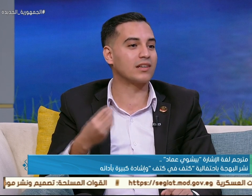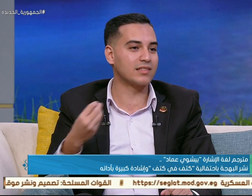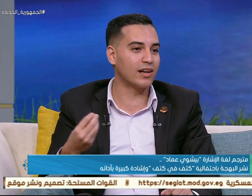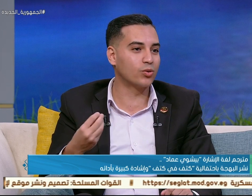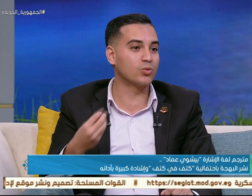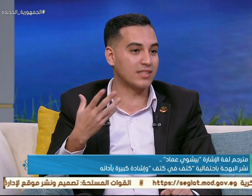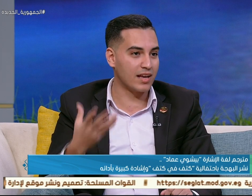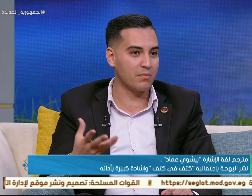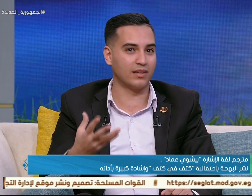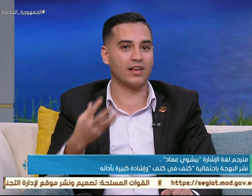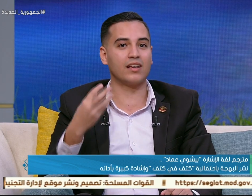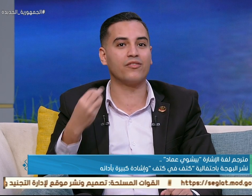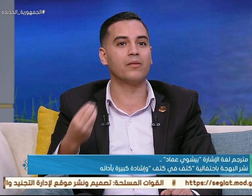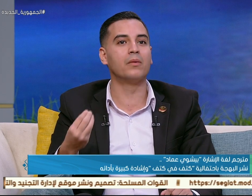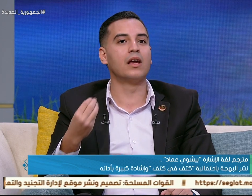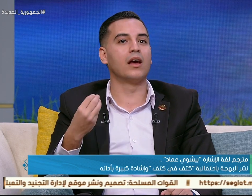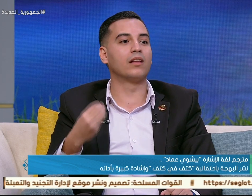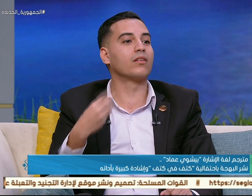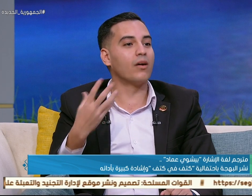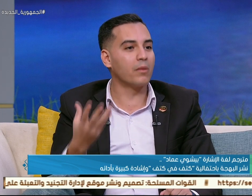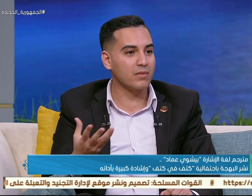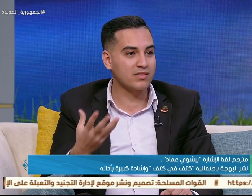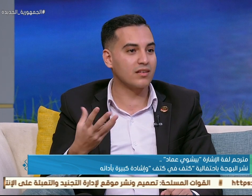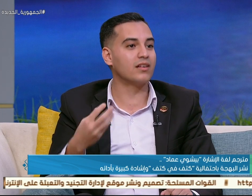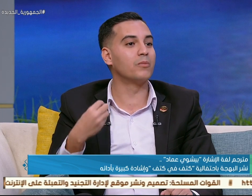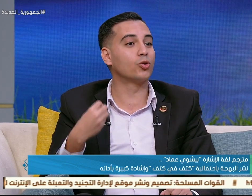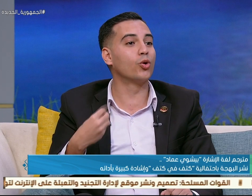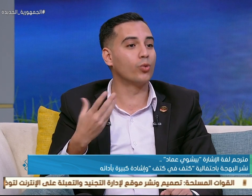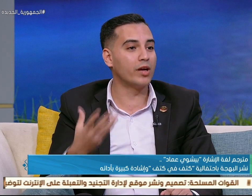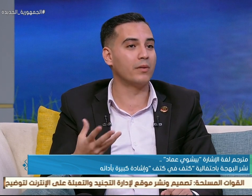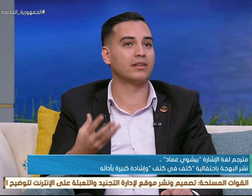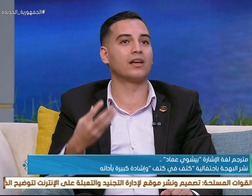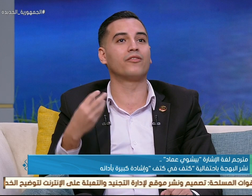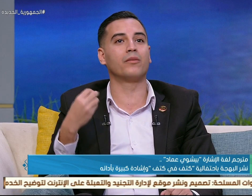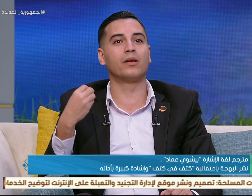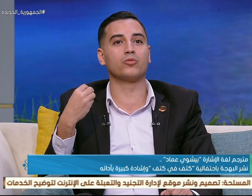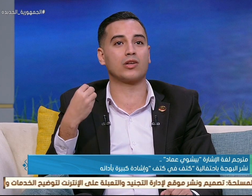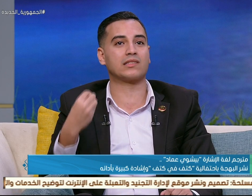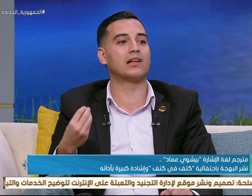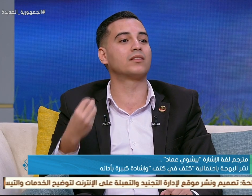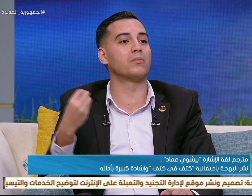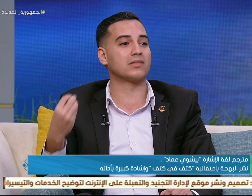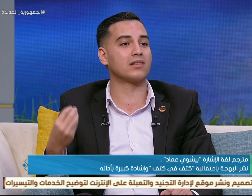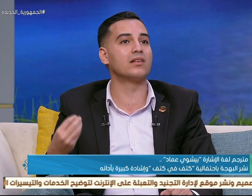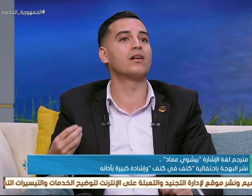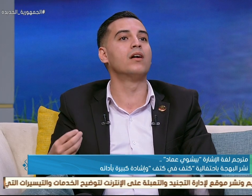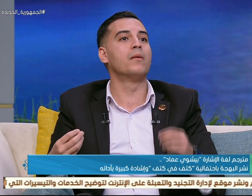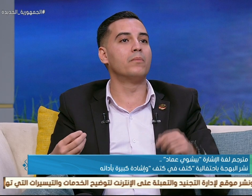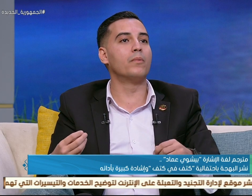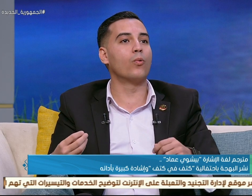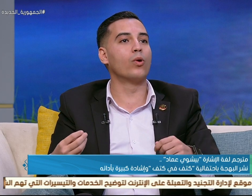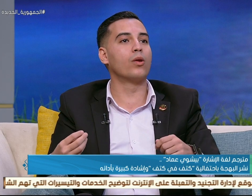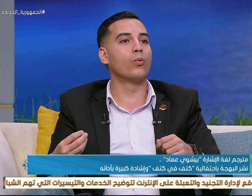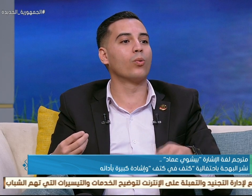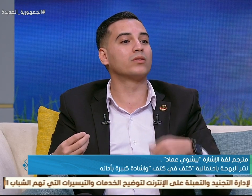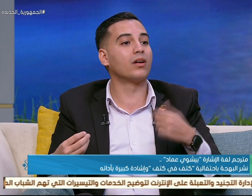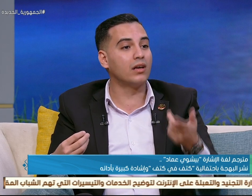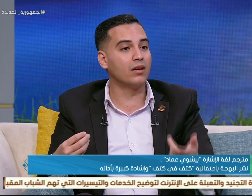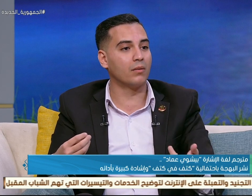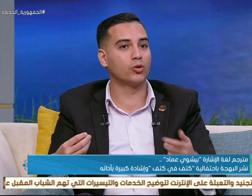الاعلام بيوصل رسالته ازاي محتاج يفهم الدراما المصريه بتقول له ايه محتاج يفهم المسلسلات مصريه